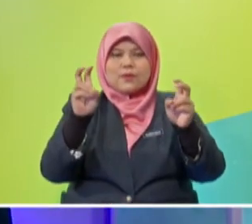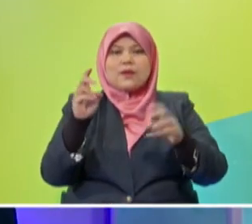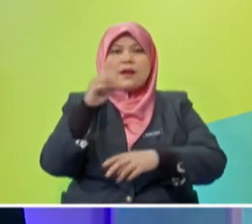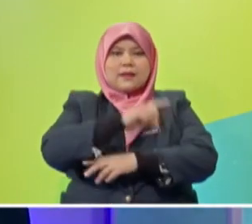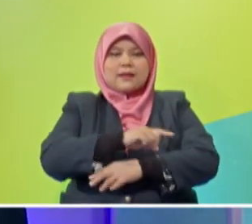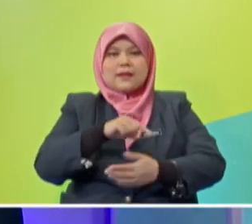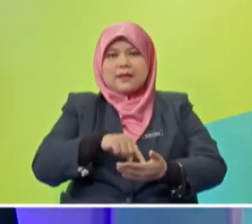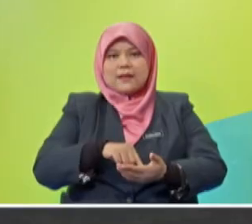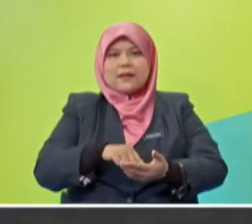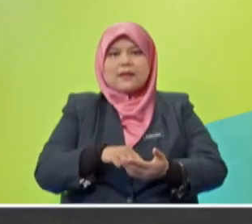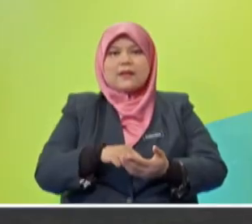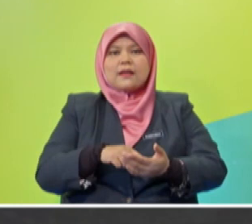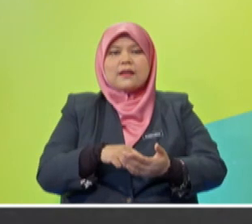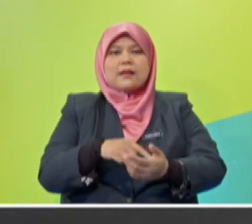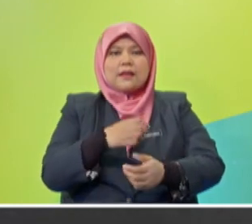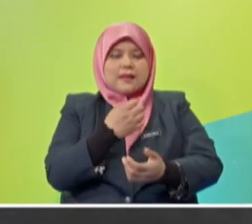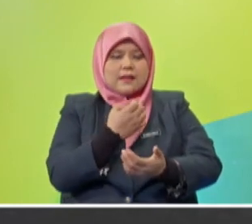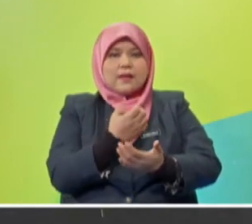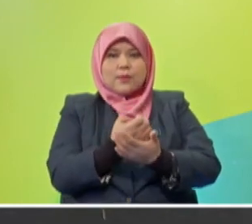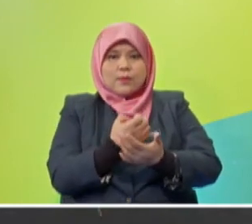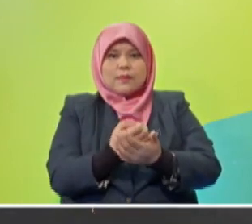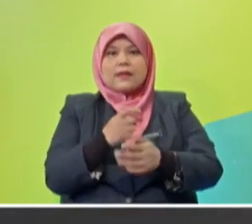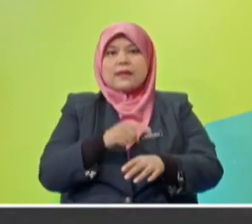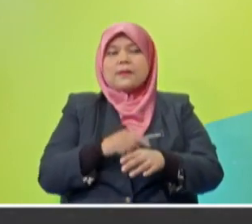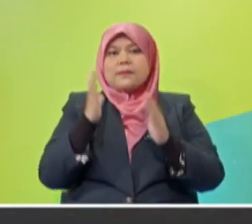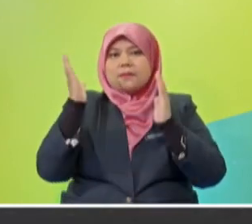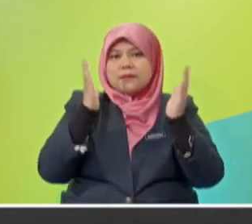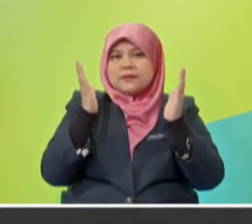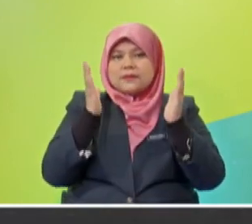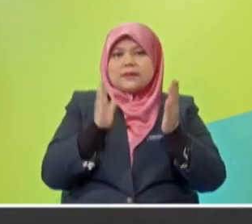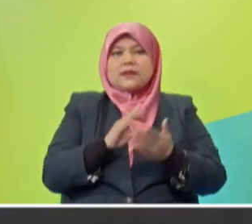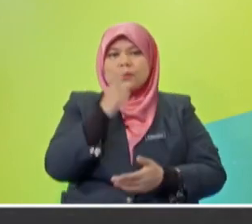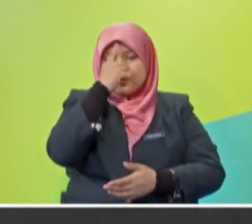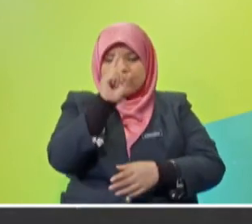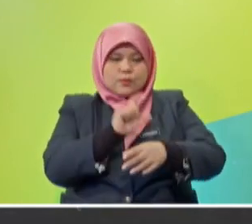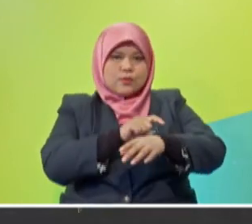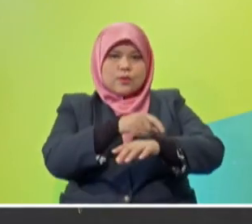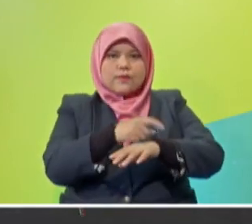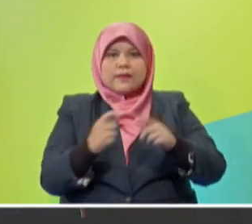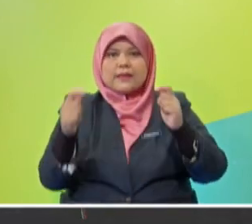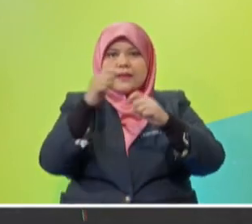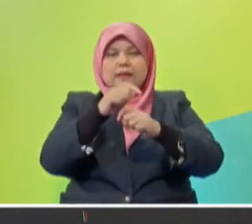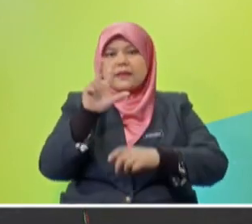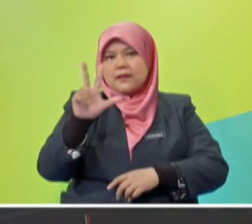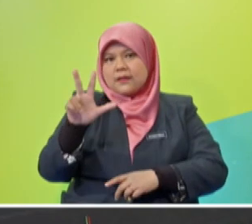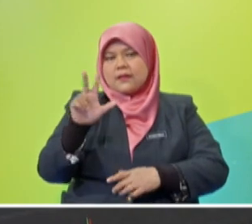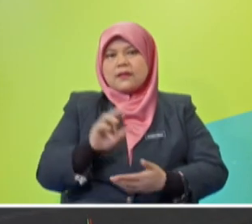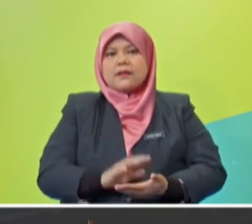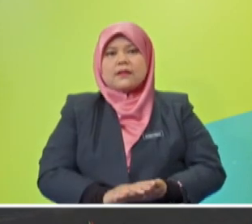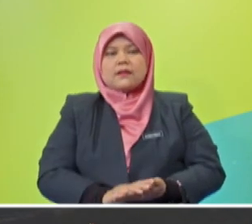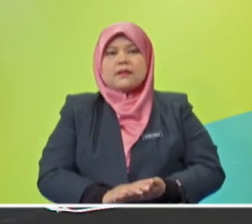ini, tajuk kegiatan ekonomi di Malaysia bagi mata pelajaran geografi tingkatan 3. Okey, kita